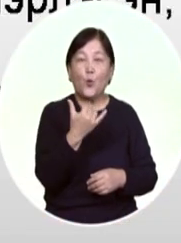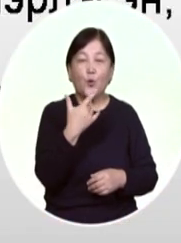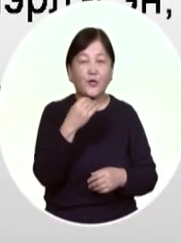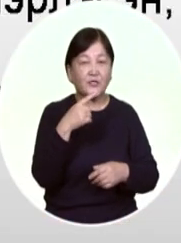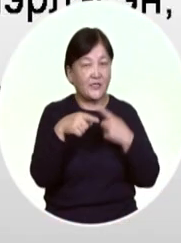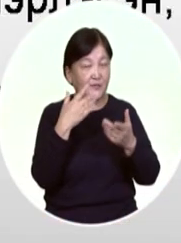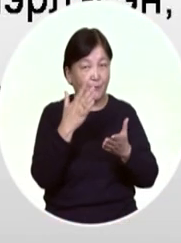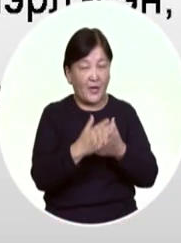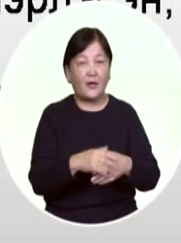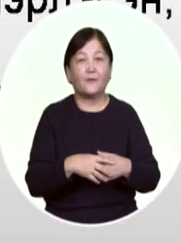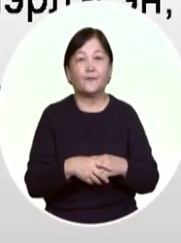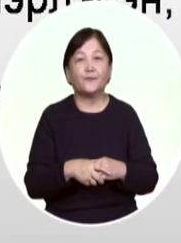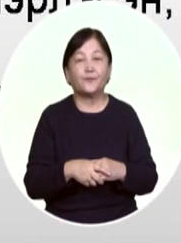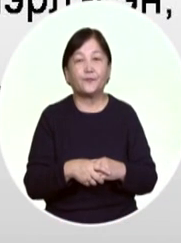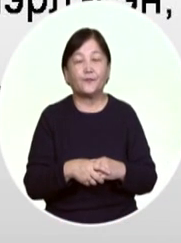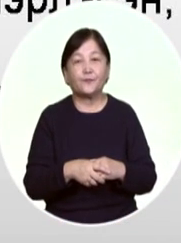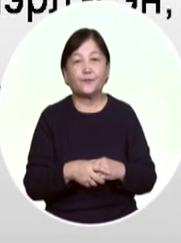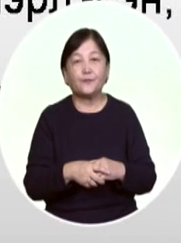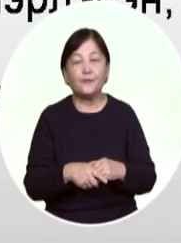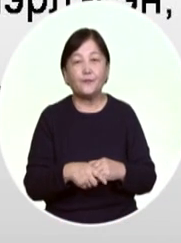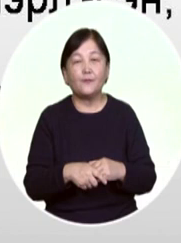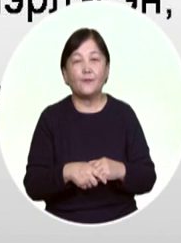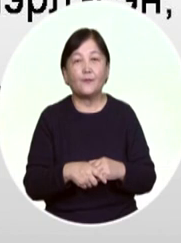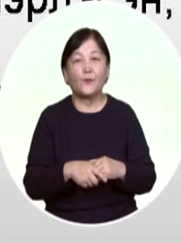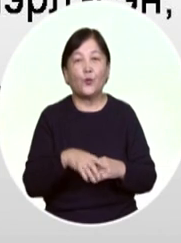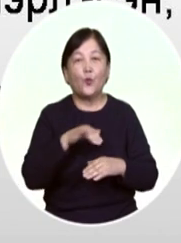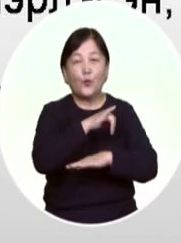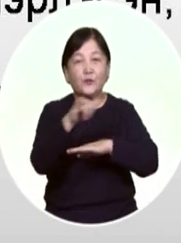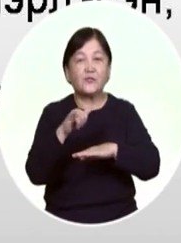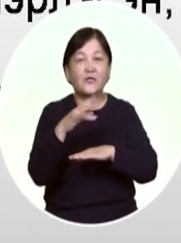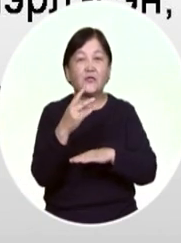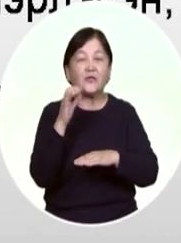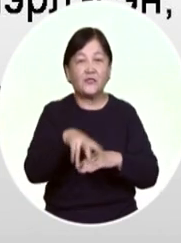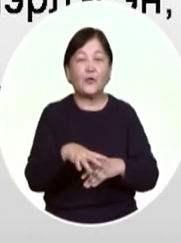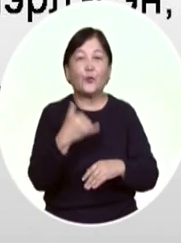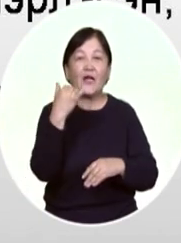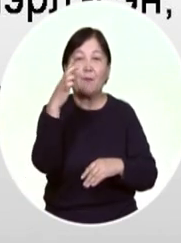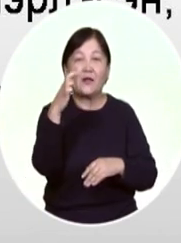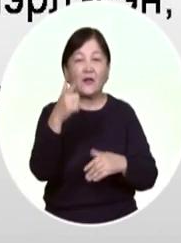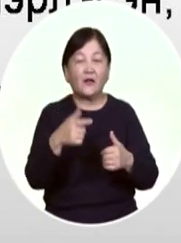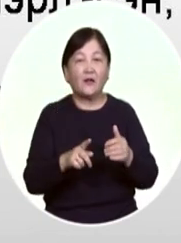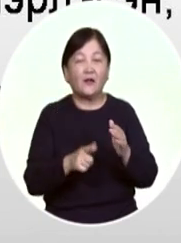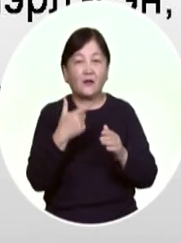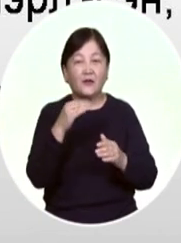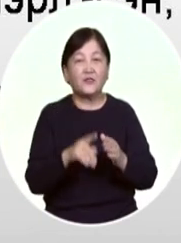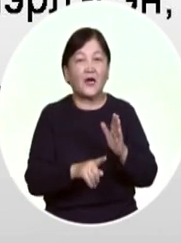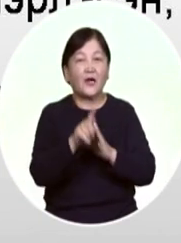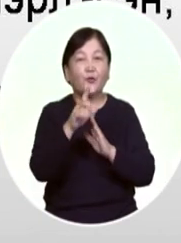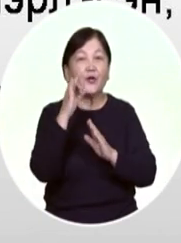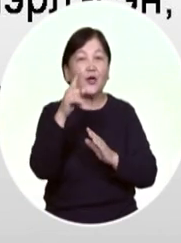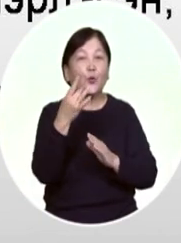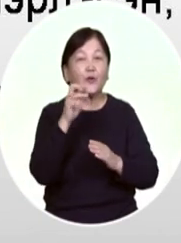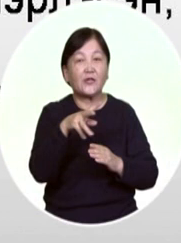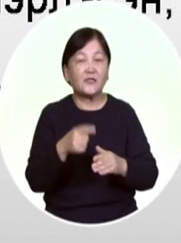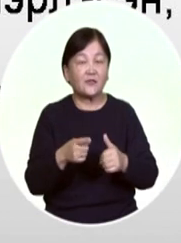үндсэн хууль хүртэл ингэж хэрэгжилсэн байгаа. За мөн улсын нийслэлийг Улаанбаатар гэж анх тухаар их хурлаас дотгож